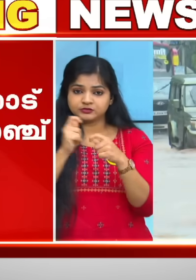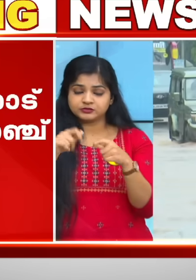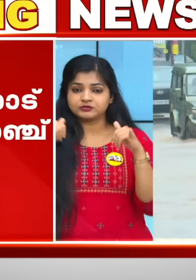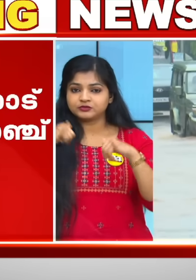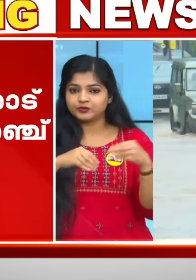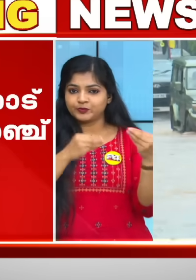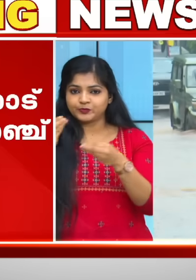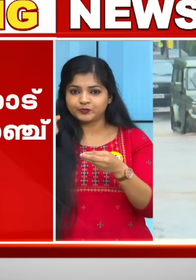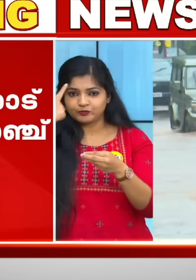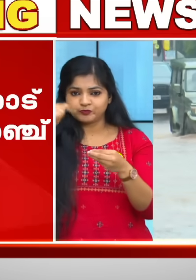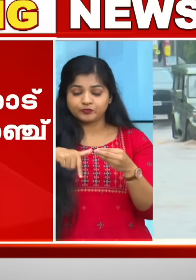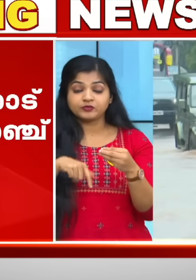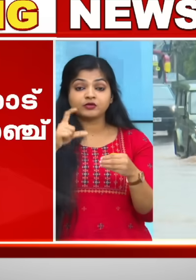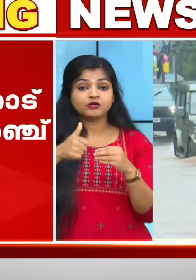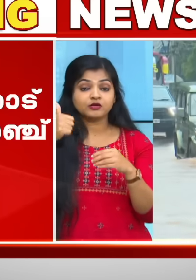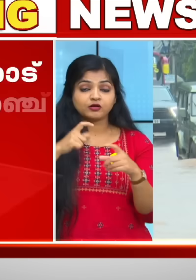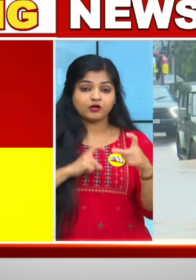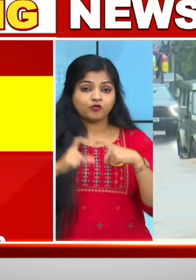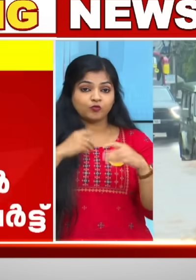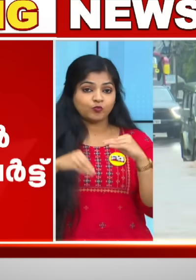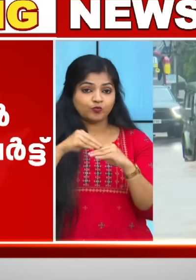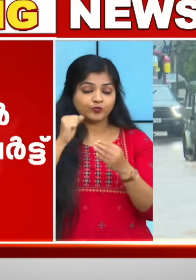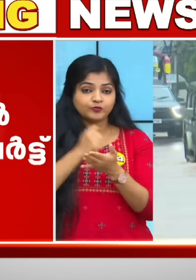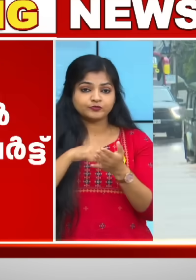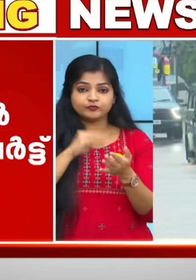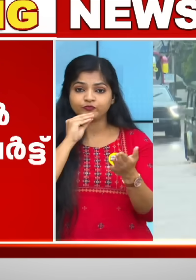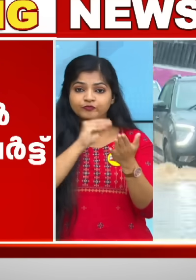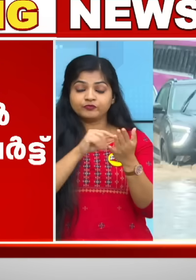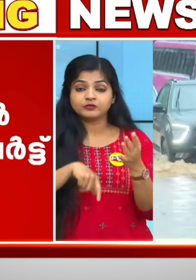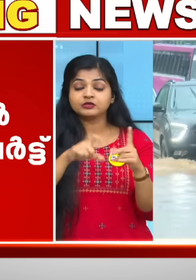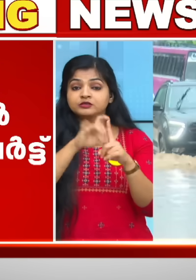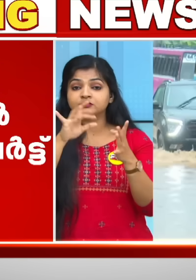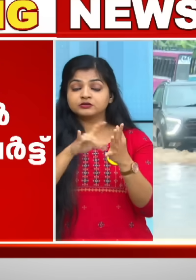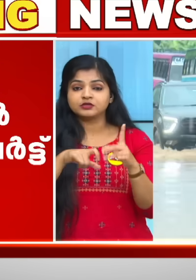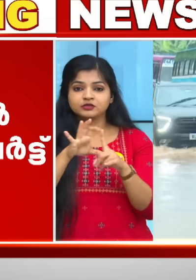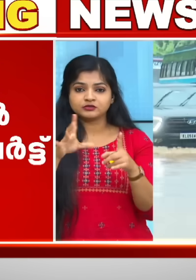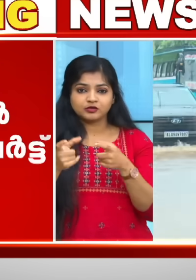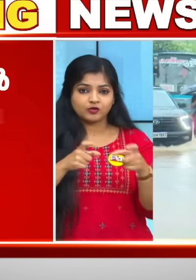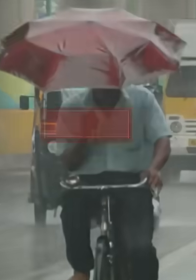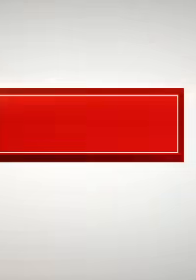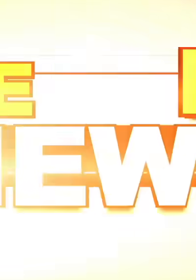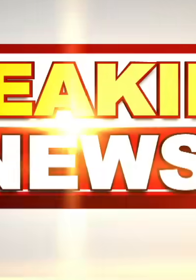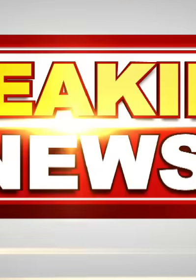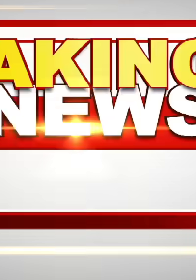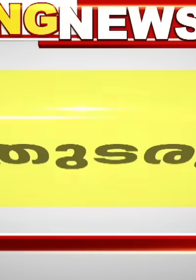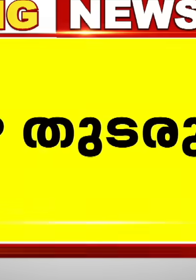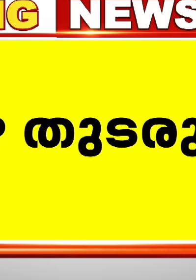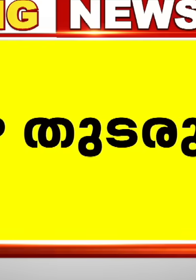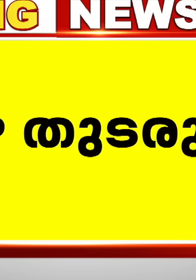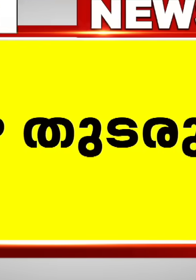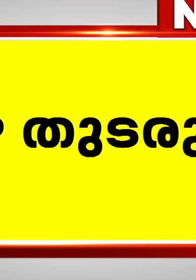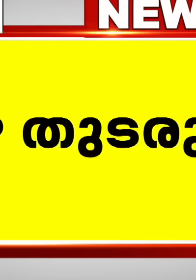കാര്യത്തിൽ ഉൾപ്പെടെ കളക്ടർമാർ ജാഗ്രത പുലർത്തണം ജില്ലാ ദുരന്ത നിവാരണ അതോറിറ്റിയുടെ ചെയർമാൻമാർ എന്ന നിലയിലാണ് ഇത്തരത്തിൽ പ്രത്യേക